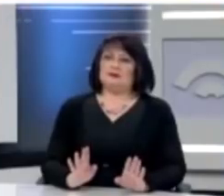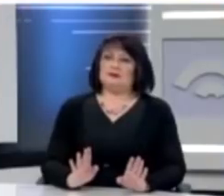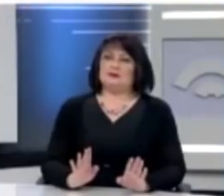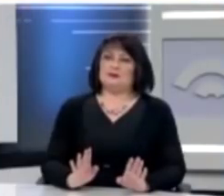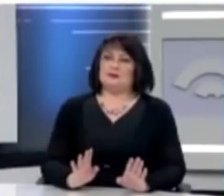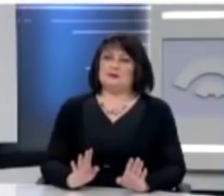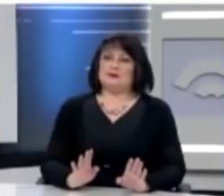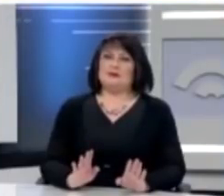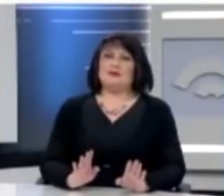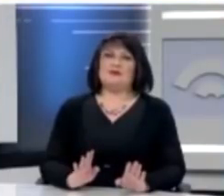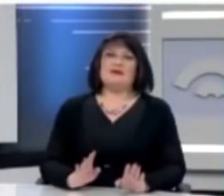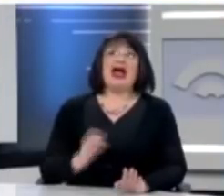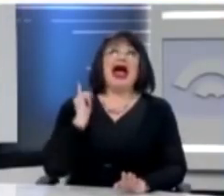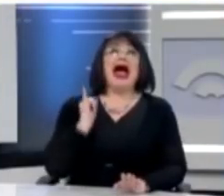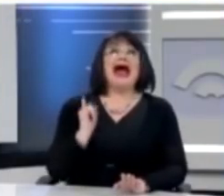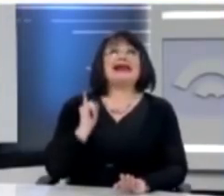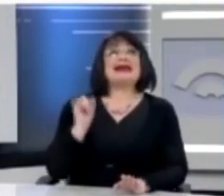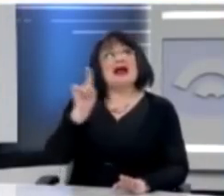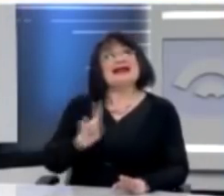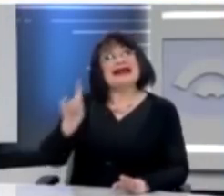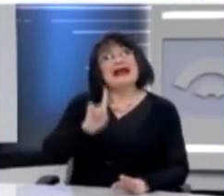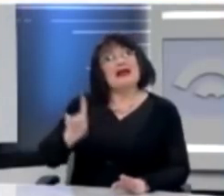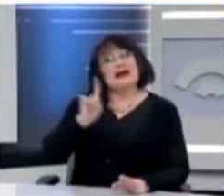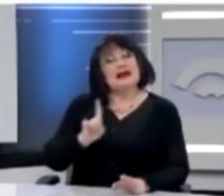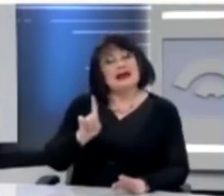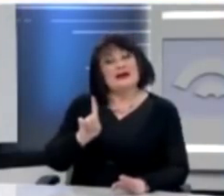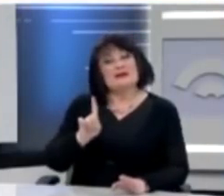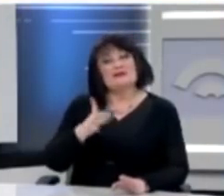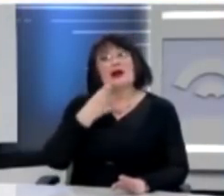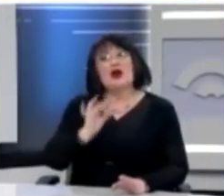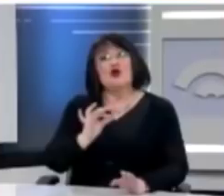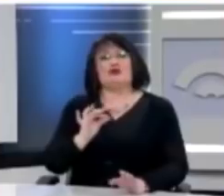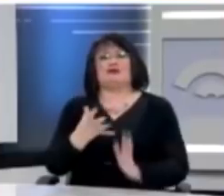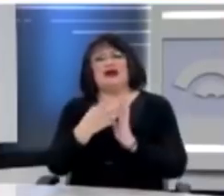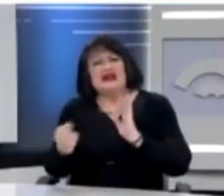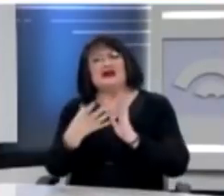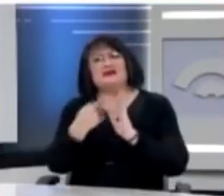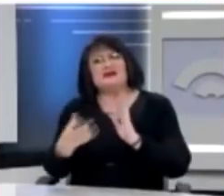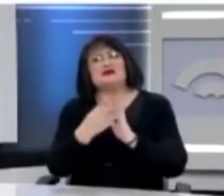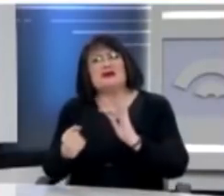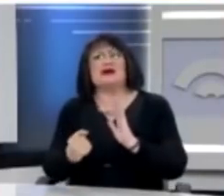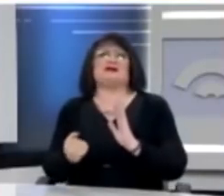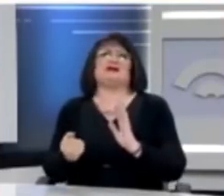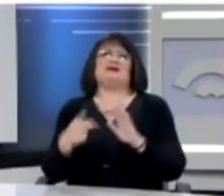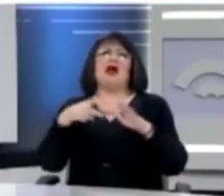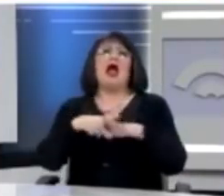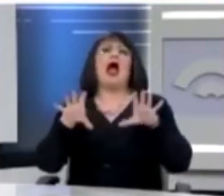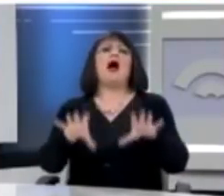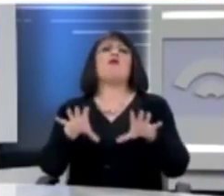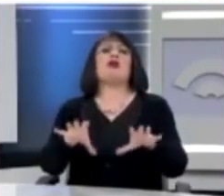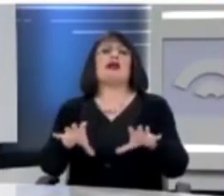στην κυριακάτικη αργία, καθώς επεκτείνεται τις εξαιρέσεις σε εργαζόμενους σε αποθήκες των σούπερ